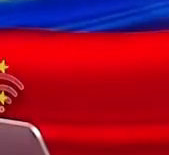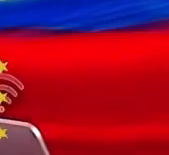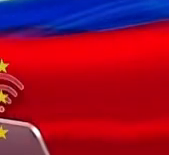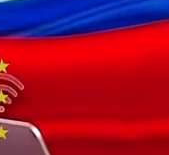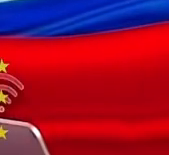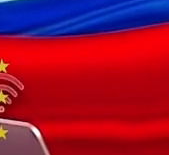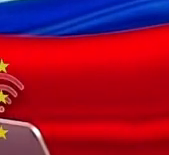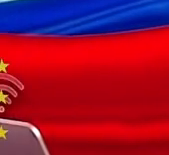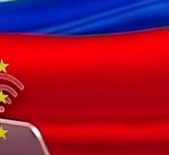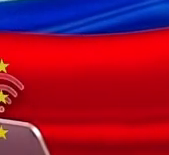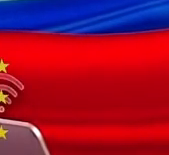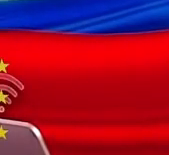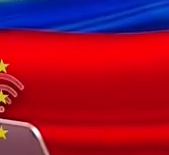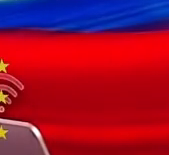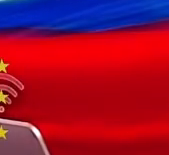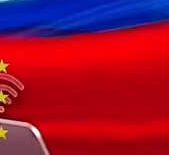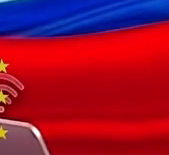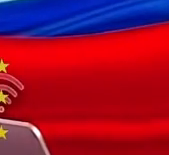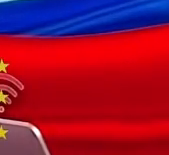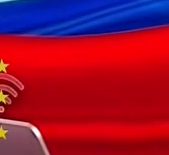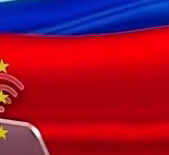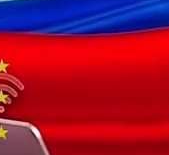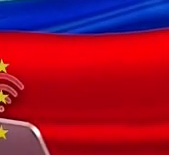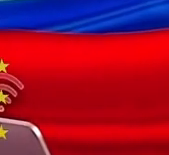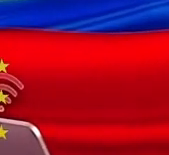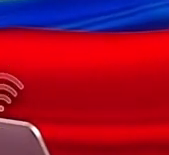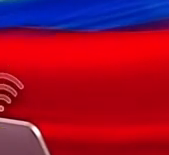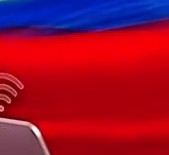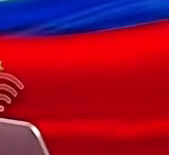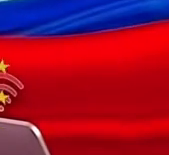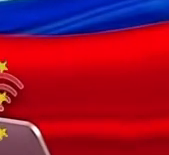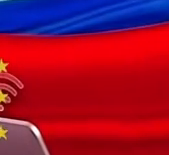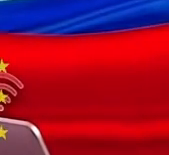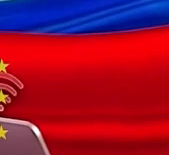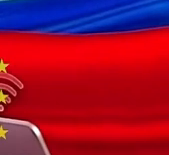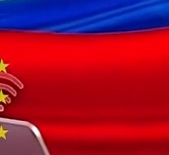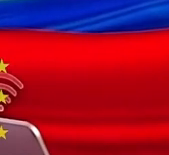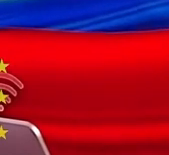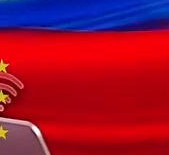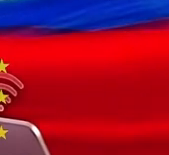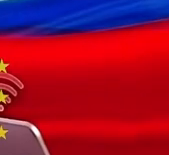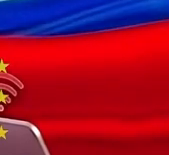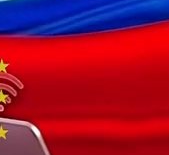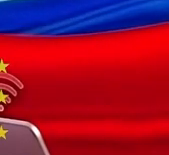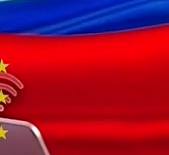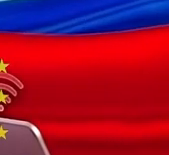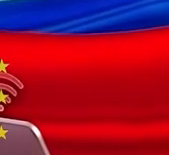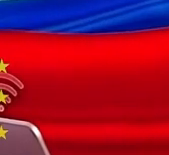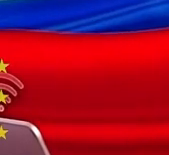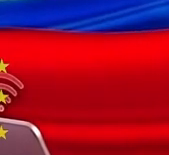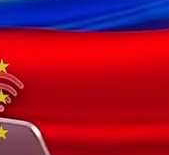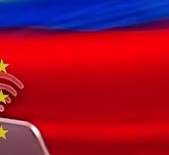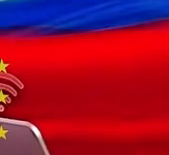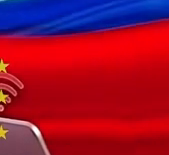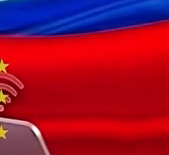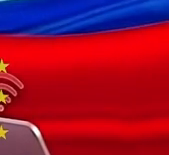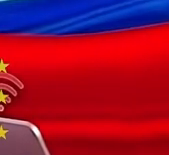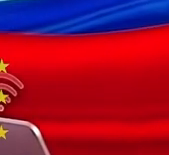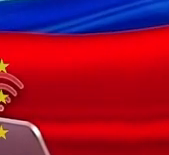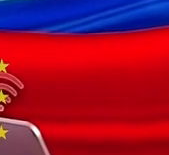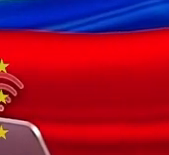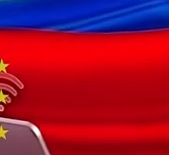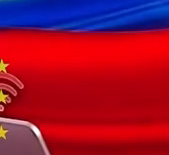Party Philippines po, and based on my 10-point socioeconomic development and political reform agenda,